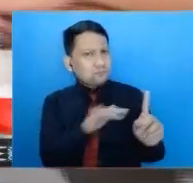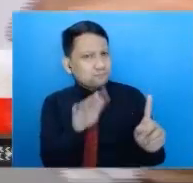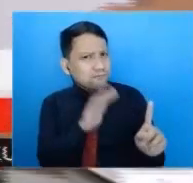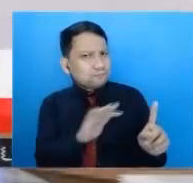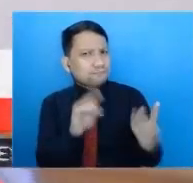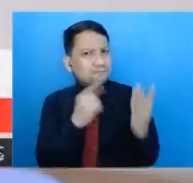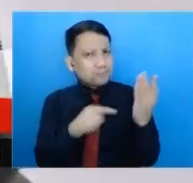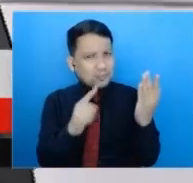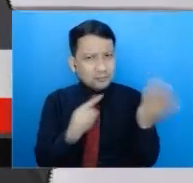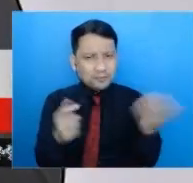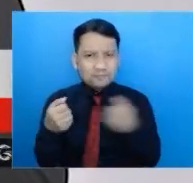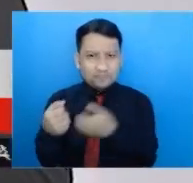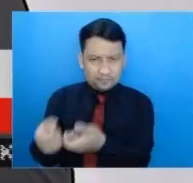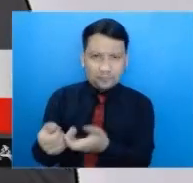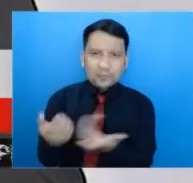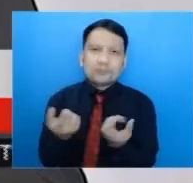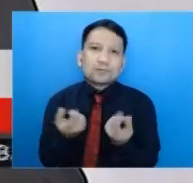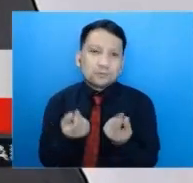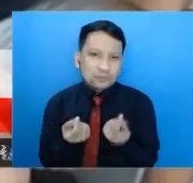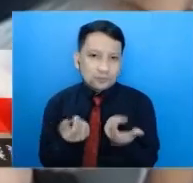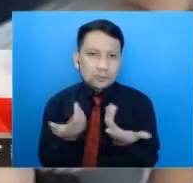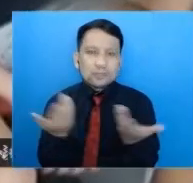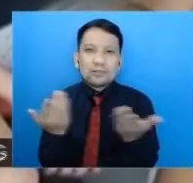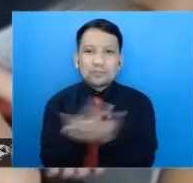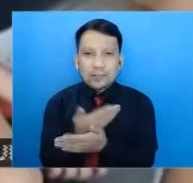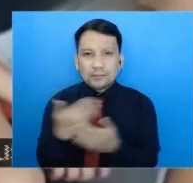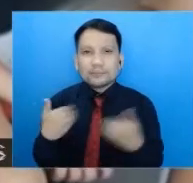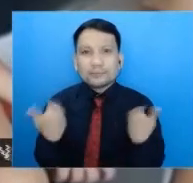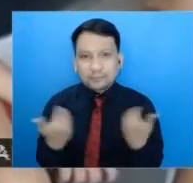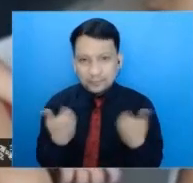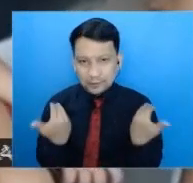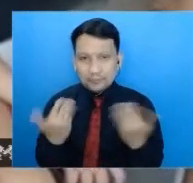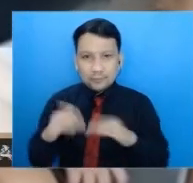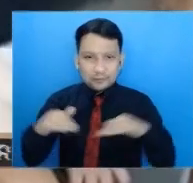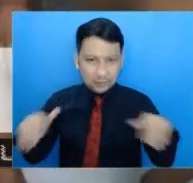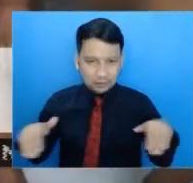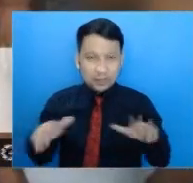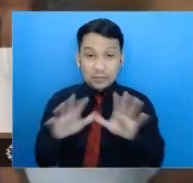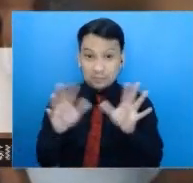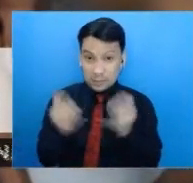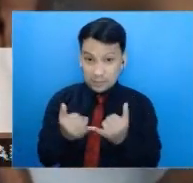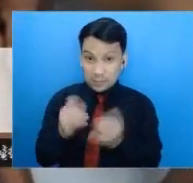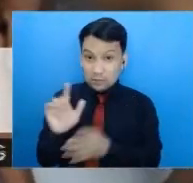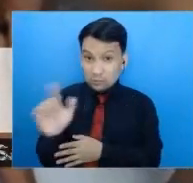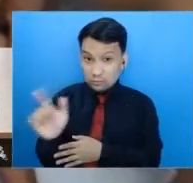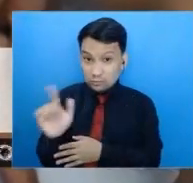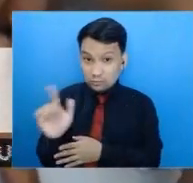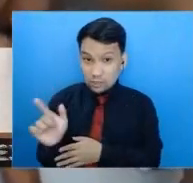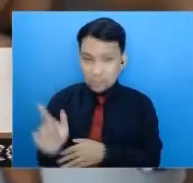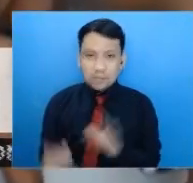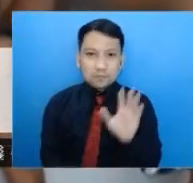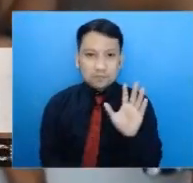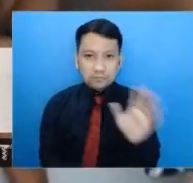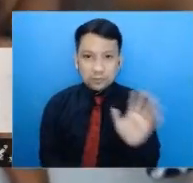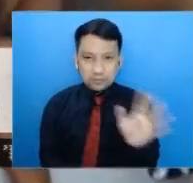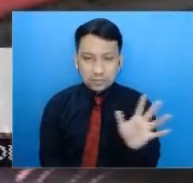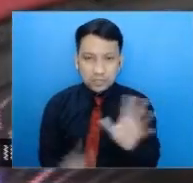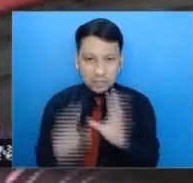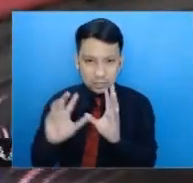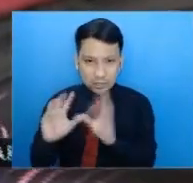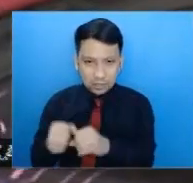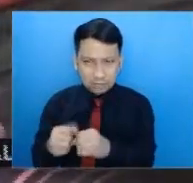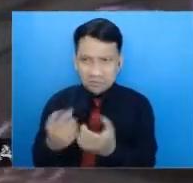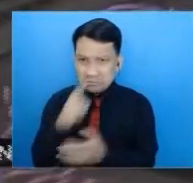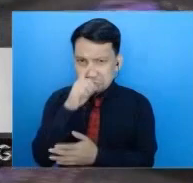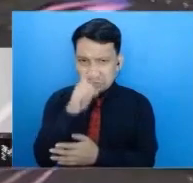iskinita pa lang po sila gumagawa niya, mga bata lang talaga. Sa barangay 20, 50 naman ang nahuli. Karamihan nasa 12 anyos pa